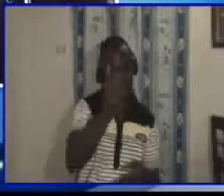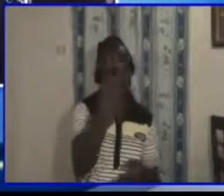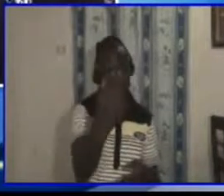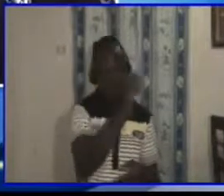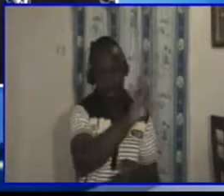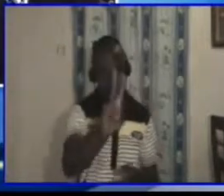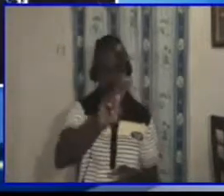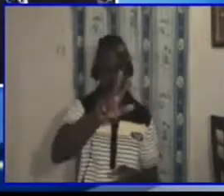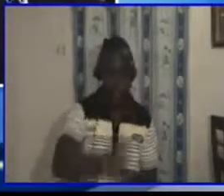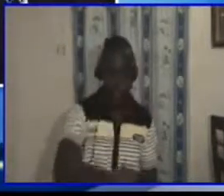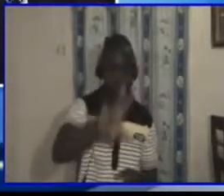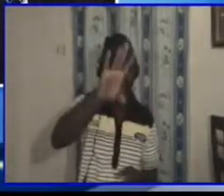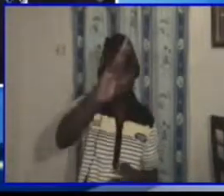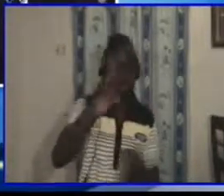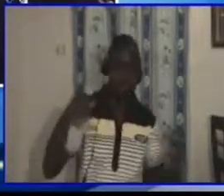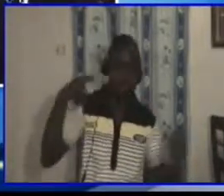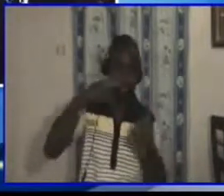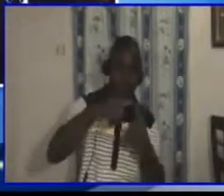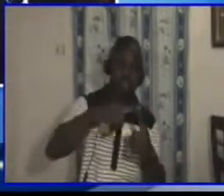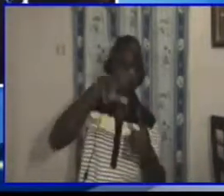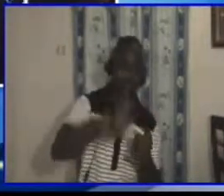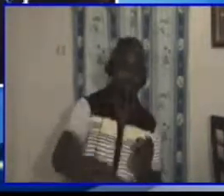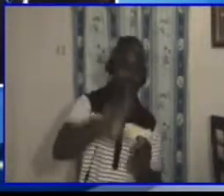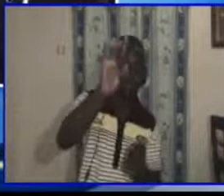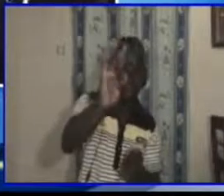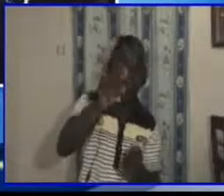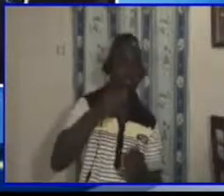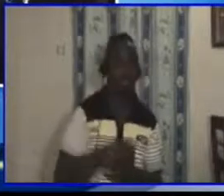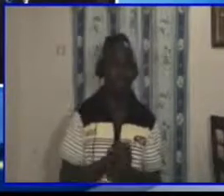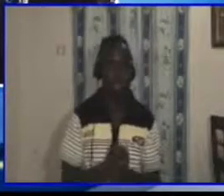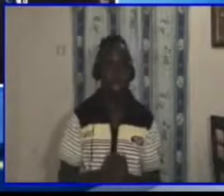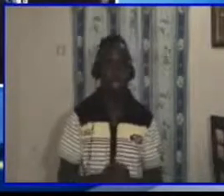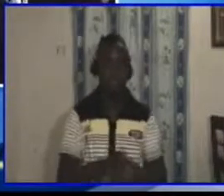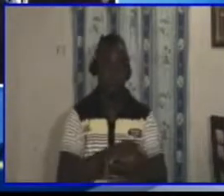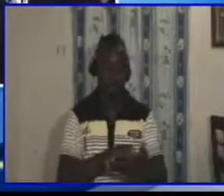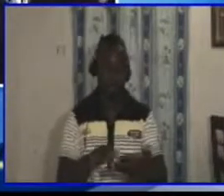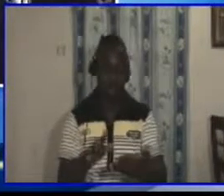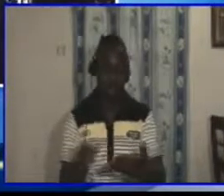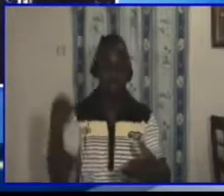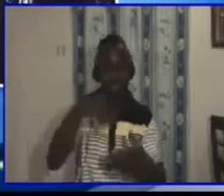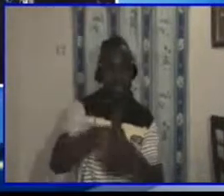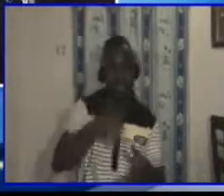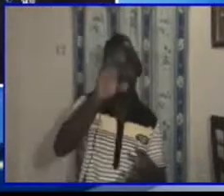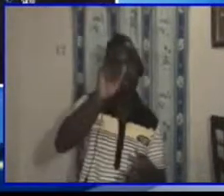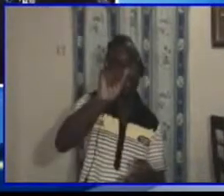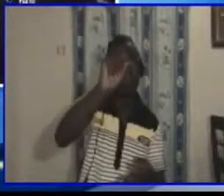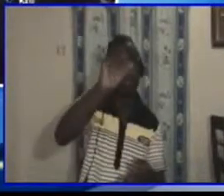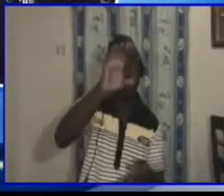e andate in atti capitolo due versi